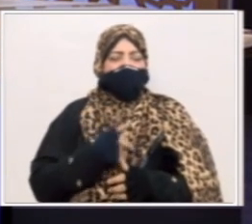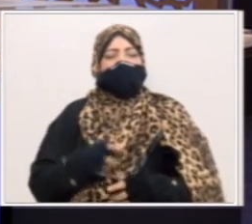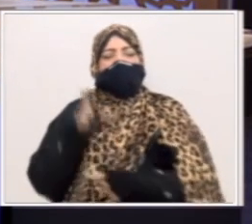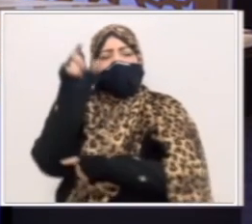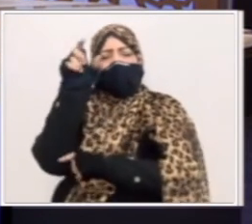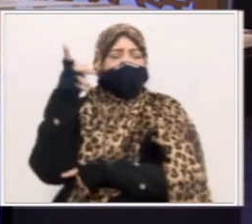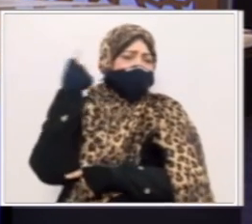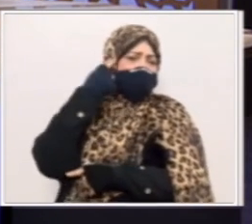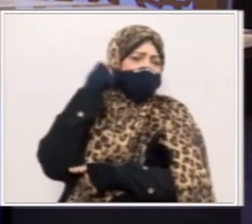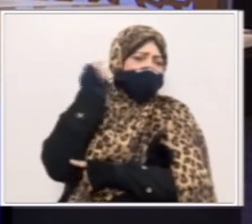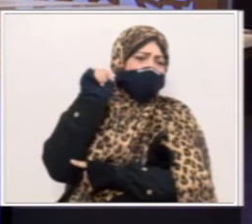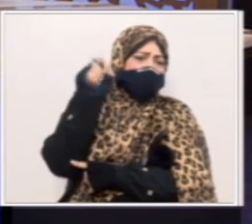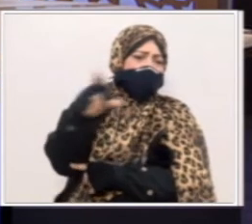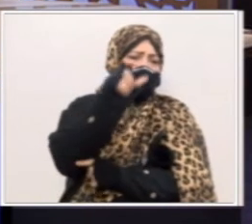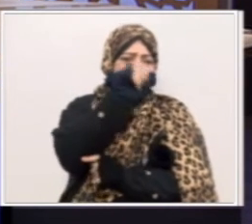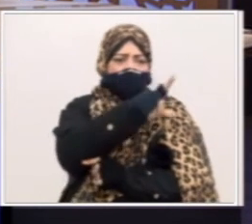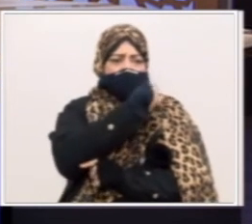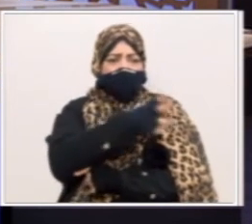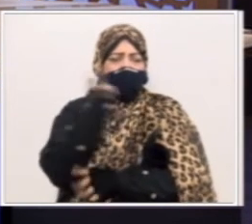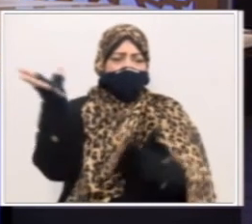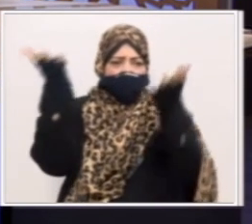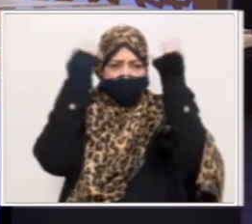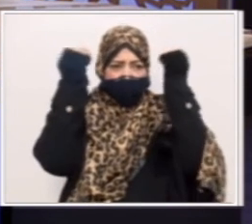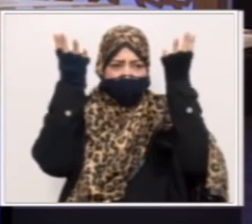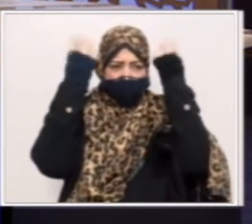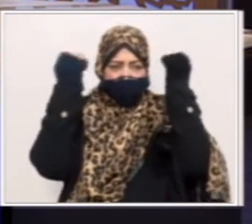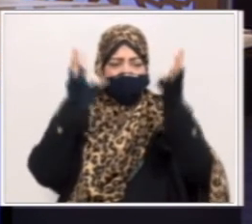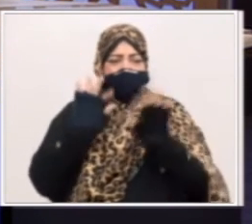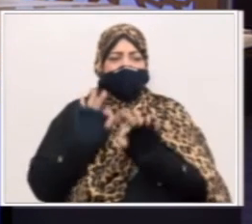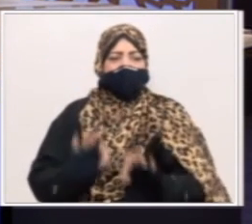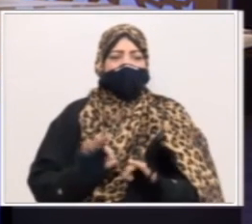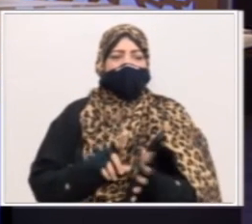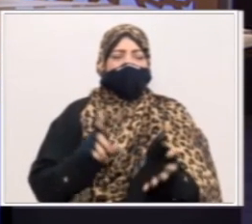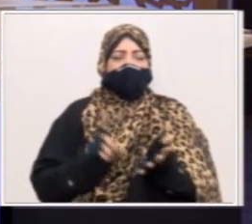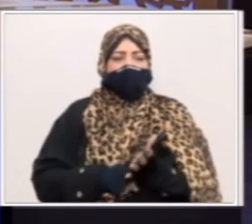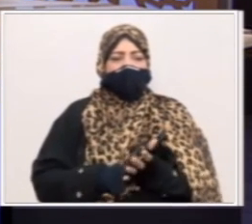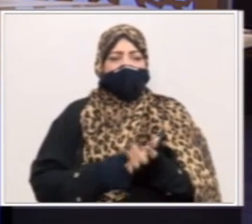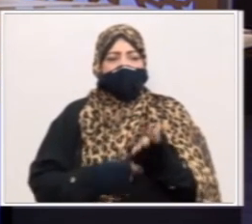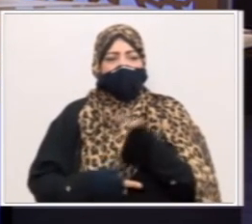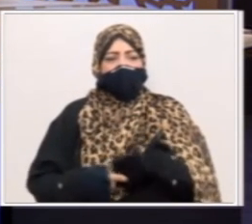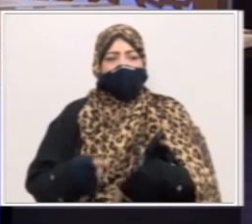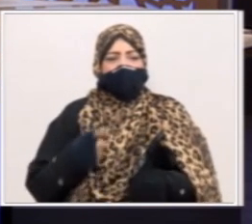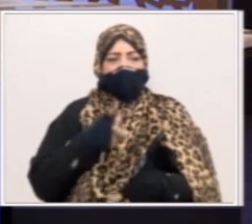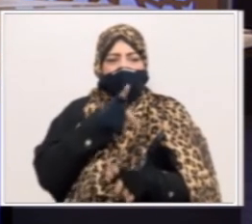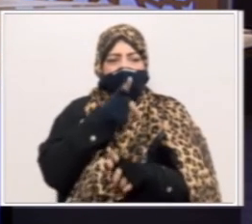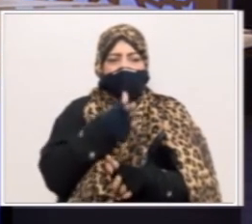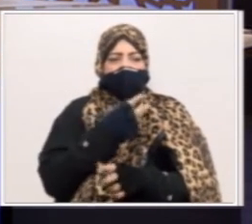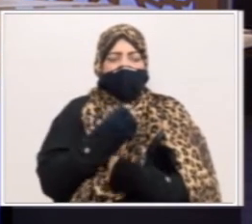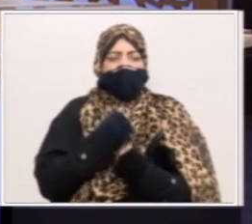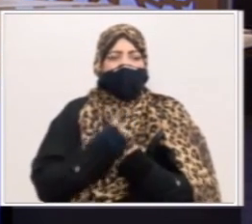من العذب الزلال من حديث النبي صلى الله عليه وسلم في هذا الباب. نعم معنا متصل.